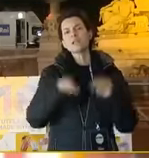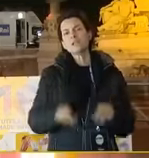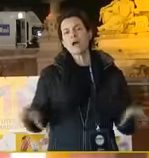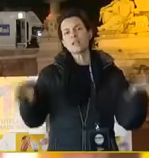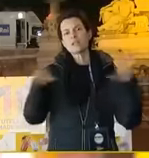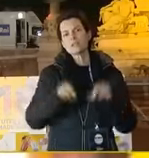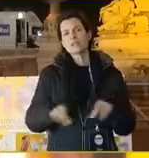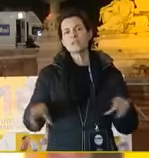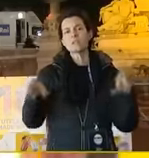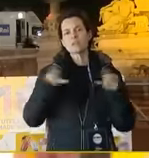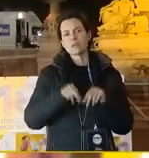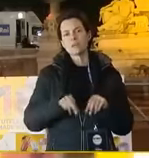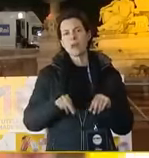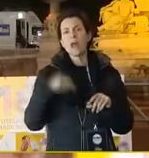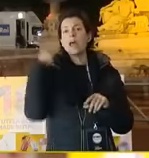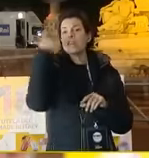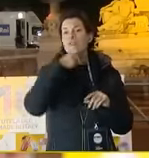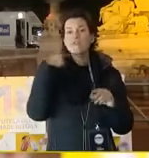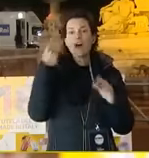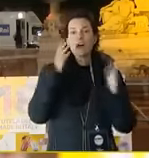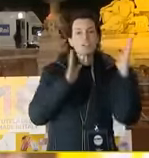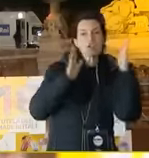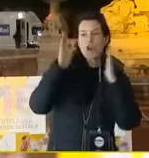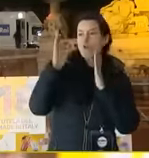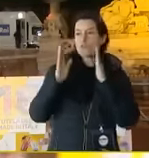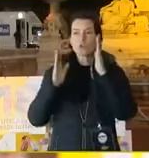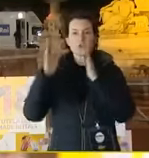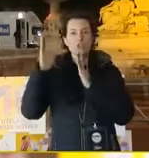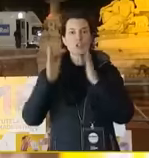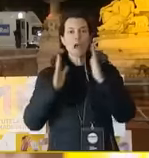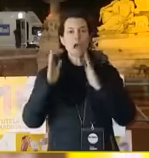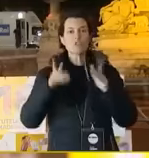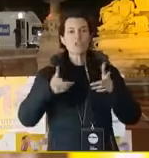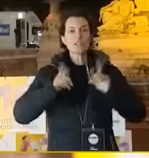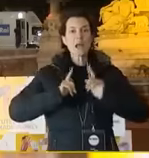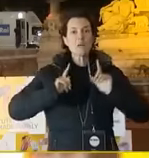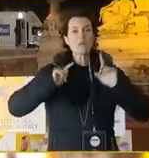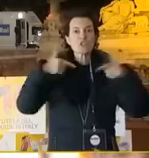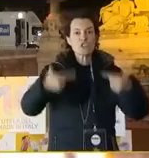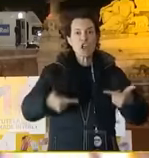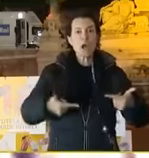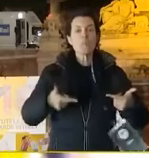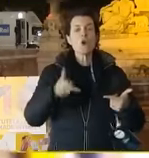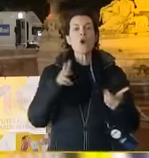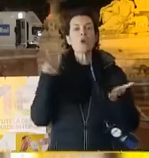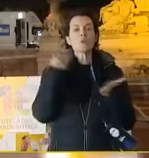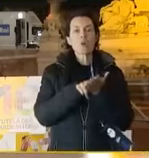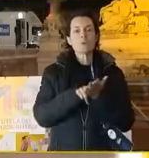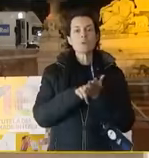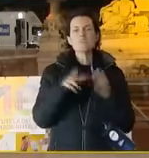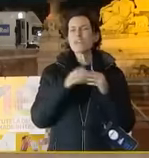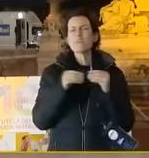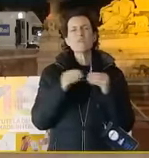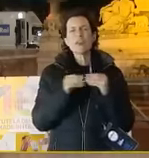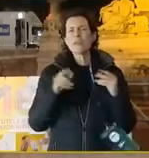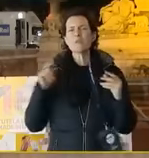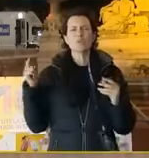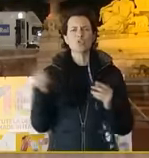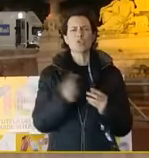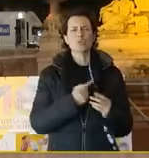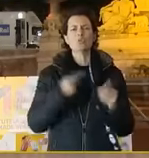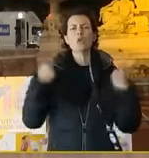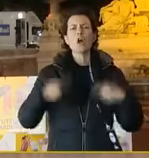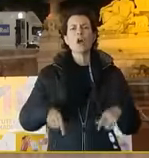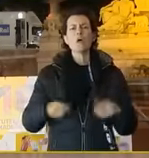Guardatevi in faccia, guardiamoci in faccia e facciamoci una promessa: che faremo di tutto per